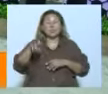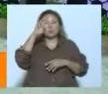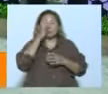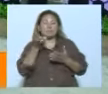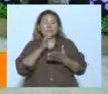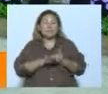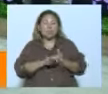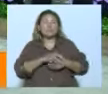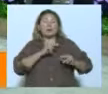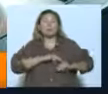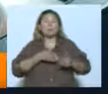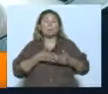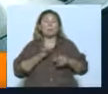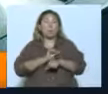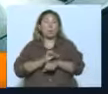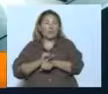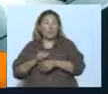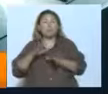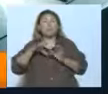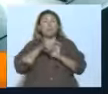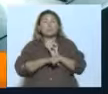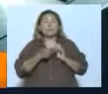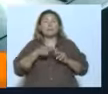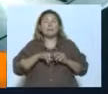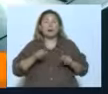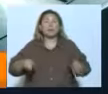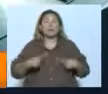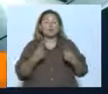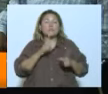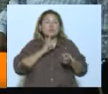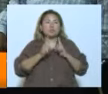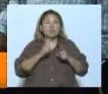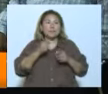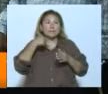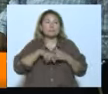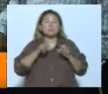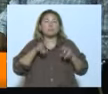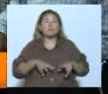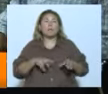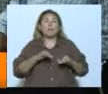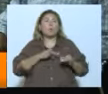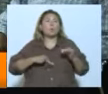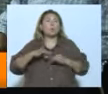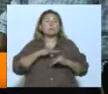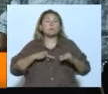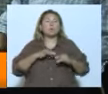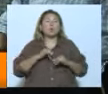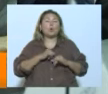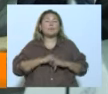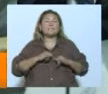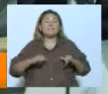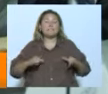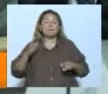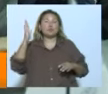работой морского порта «Актау». Затем было организовано совещание на территории специальной экономической зоны. Речь шла о развитии транзитного потенциала